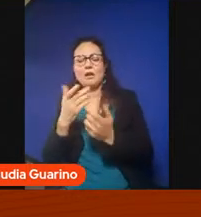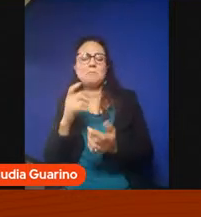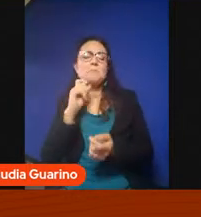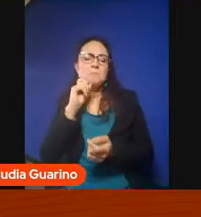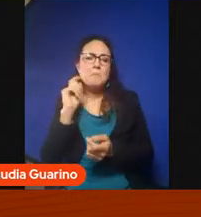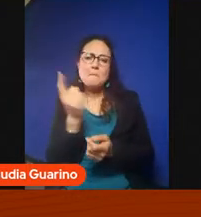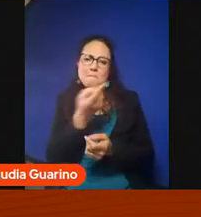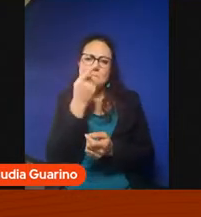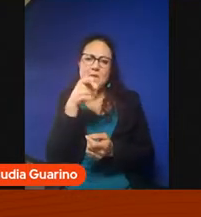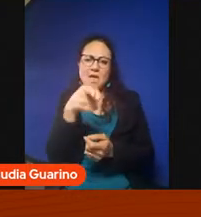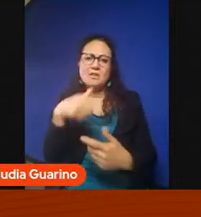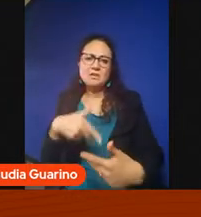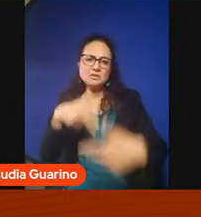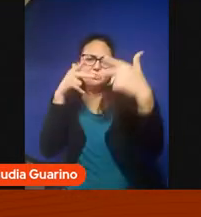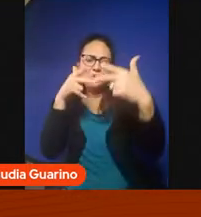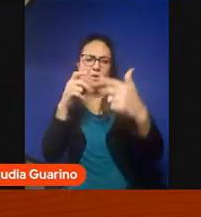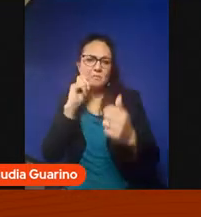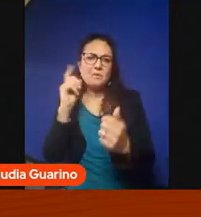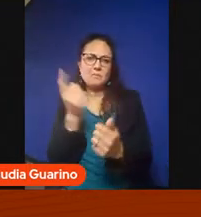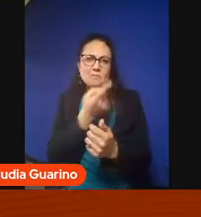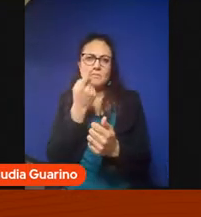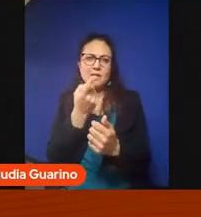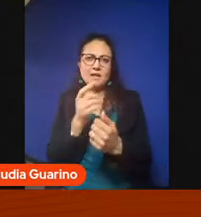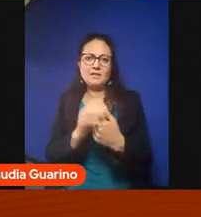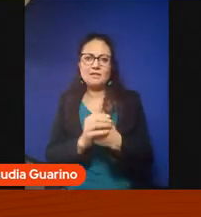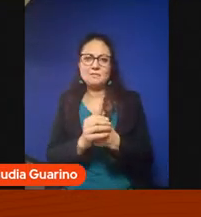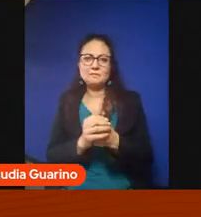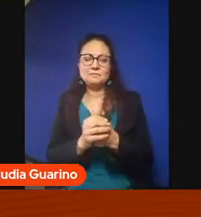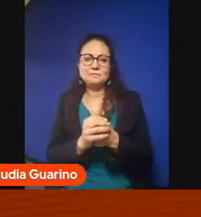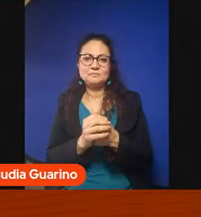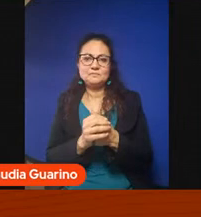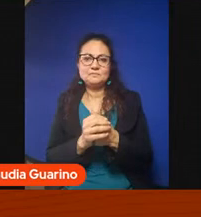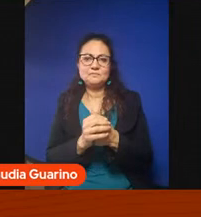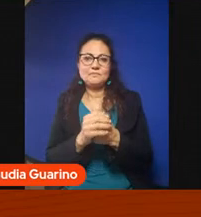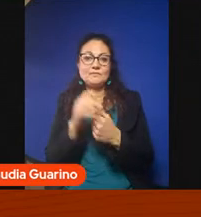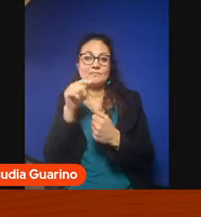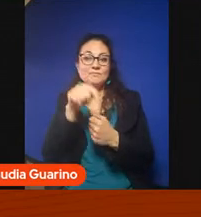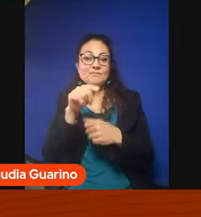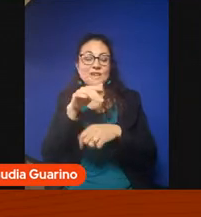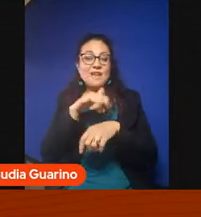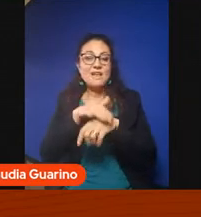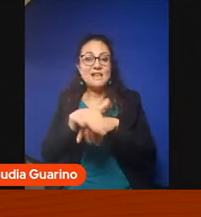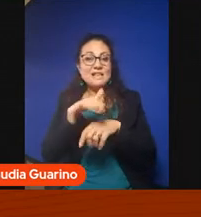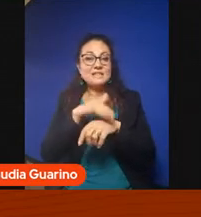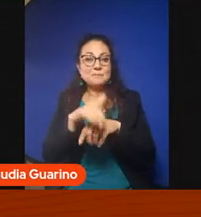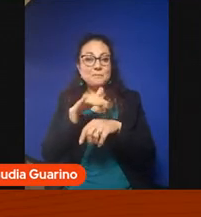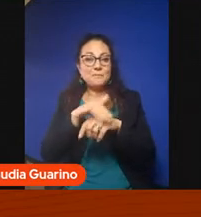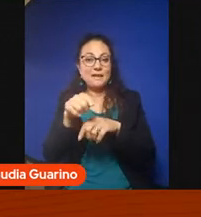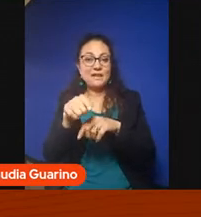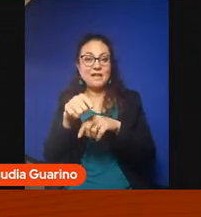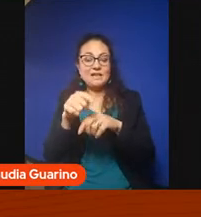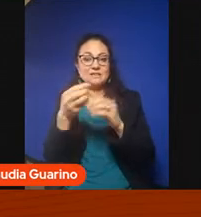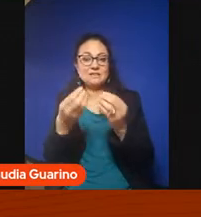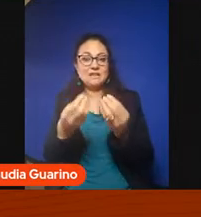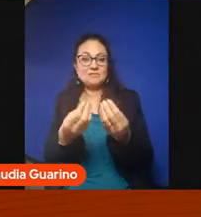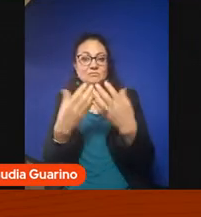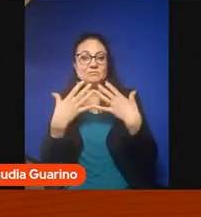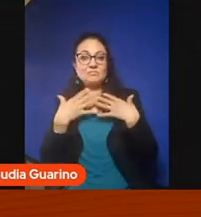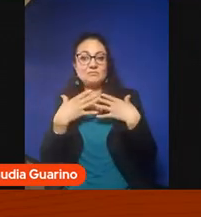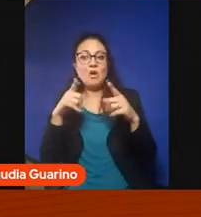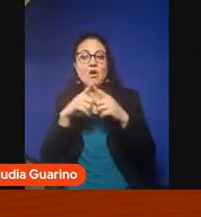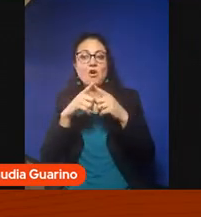meglio StreamYard o quello che sia. Cioè, l'esperienza che è